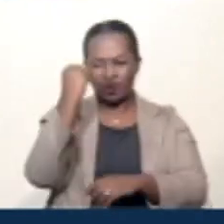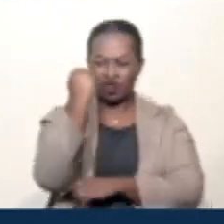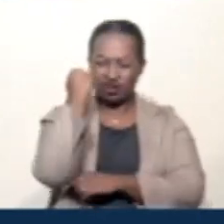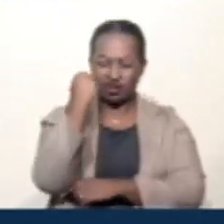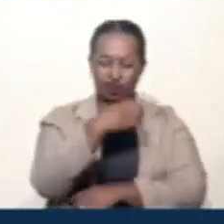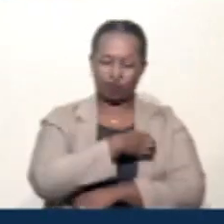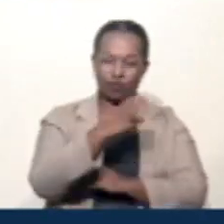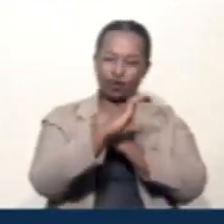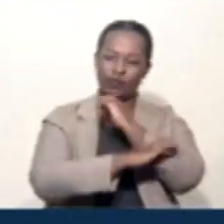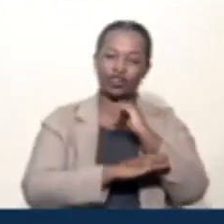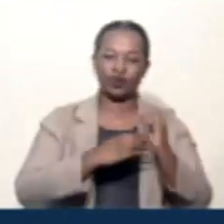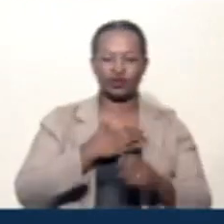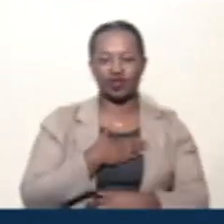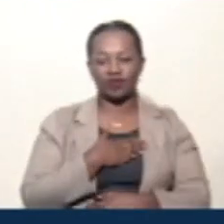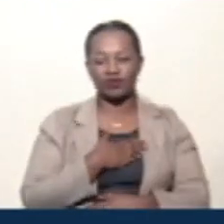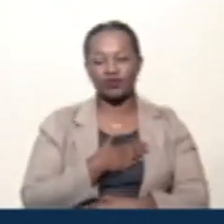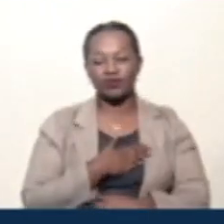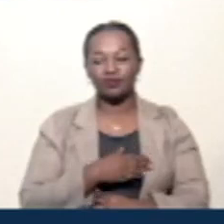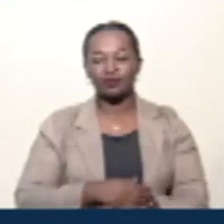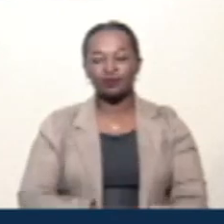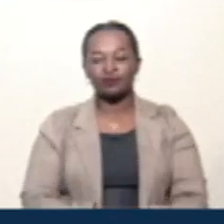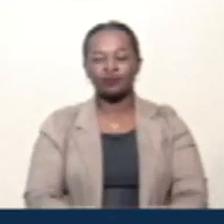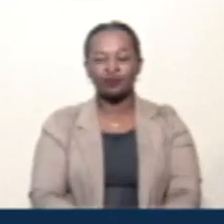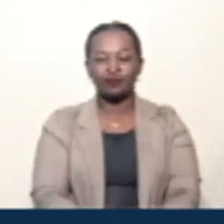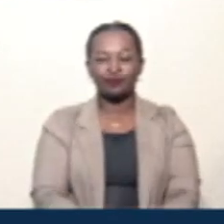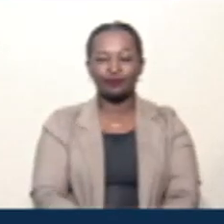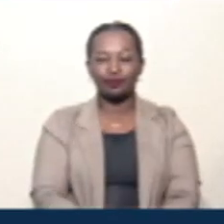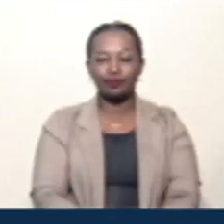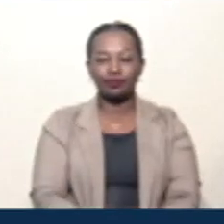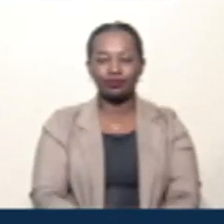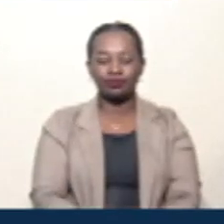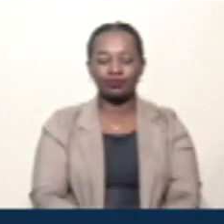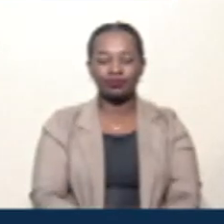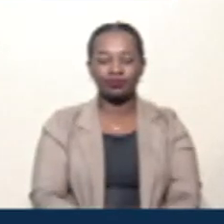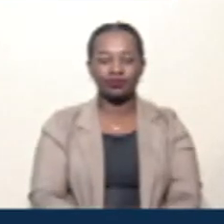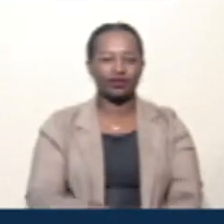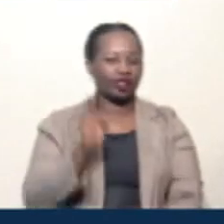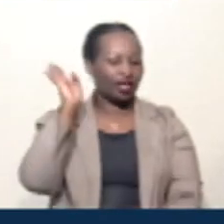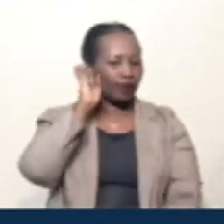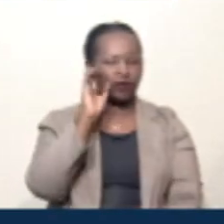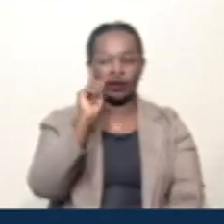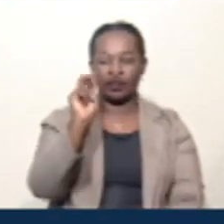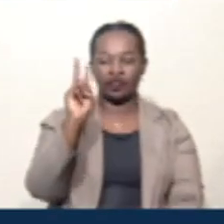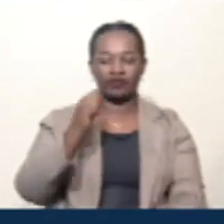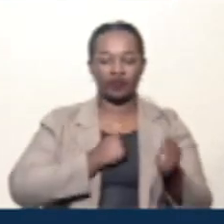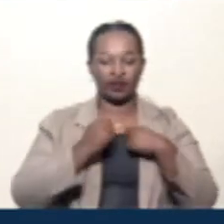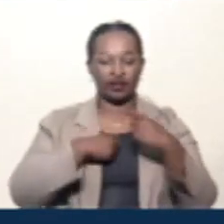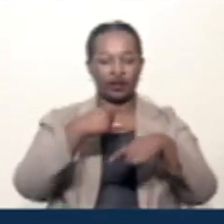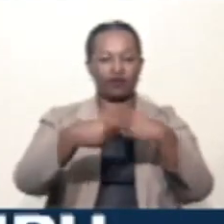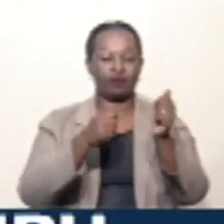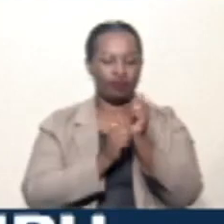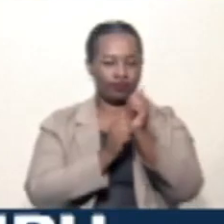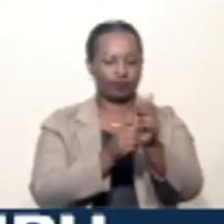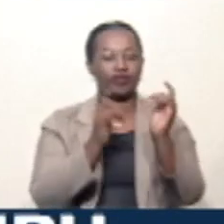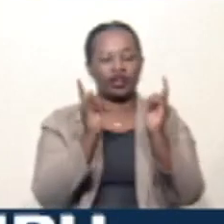cyacu. Consolate Kamagaju mu karere ka Huye. Namakuru ya televiziyo Rwanda ikomeje gukurikira.